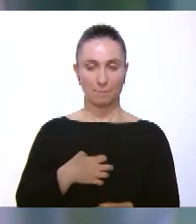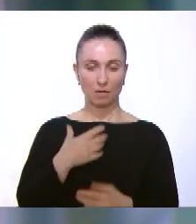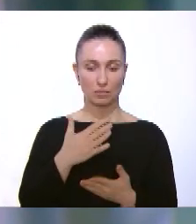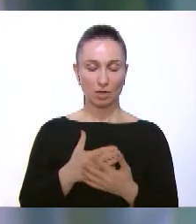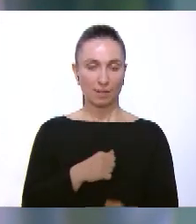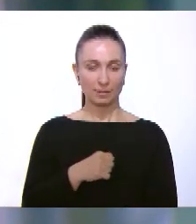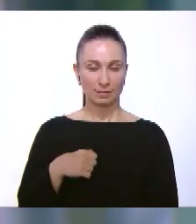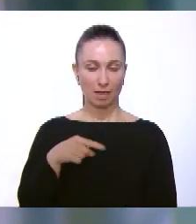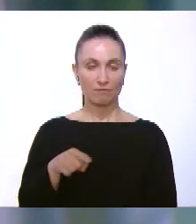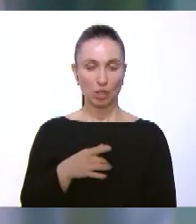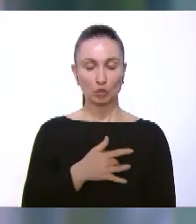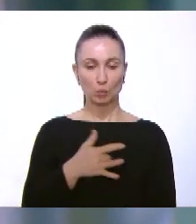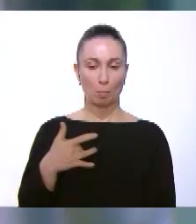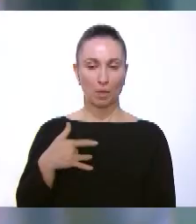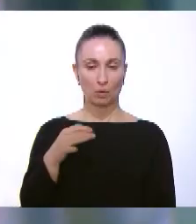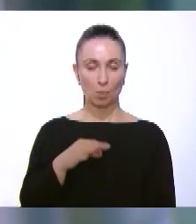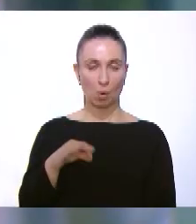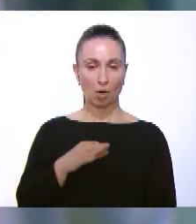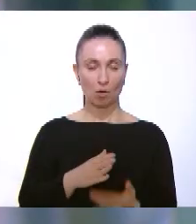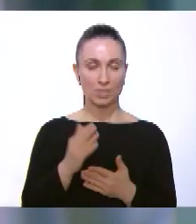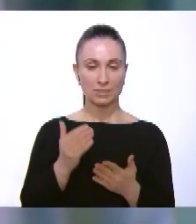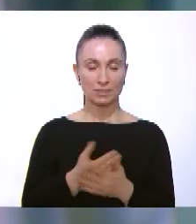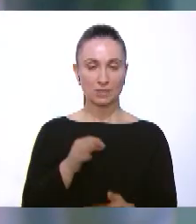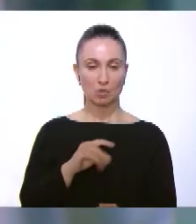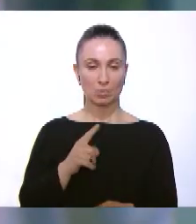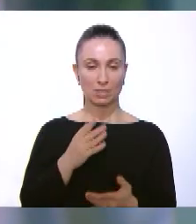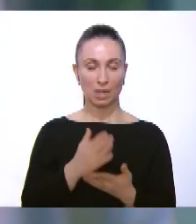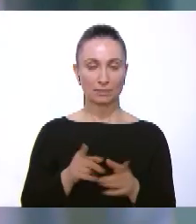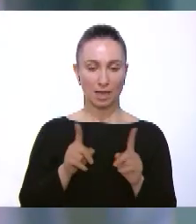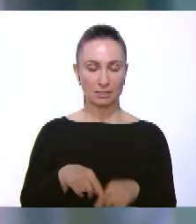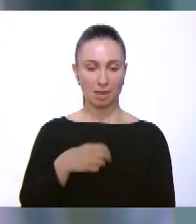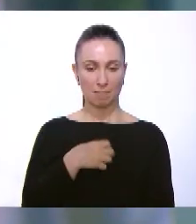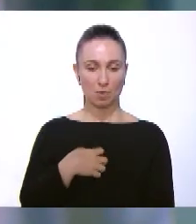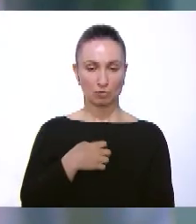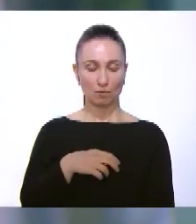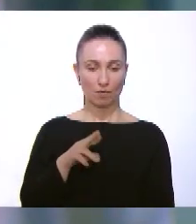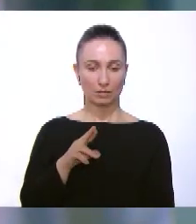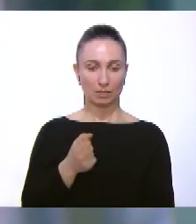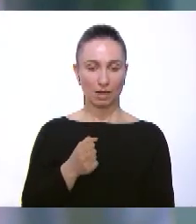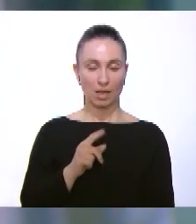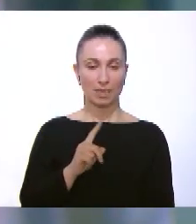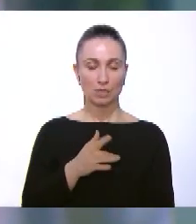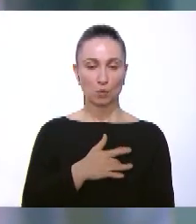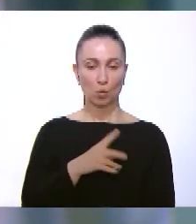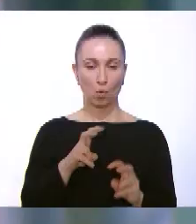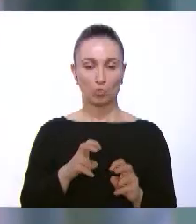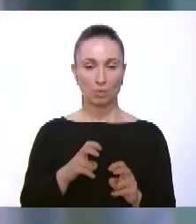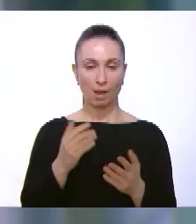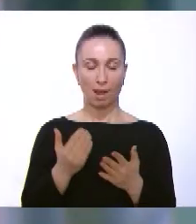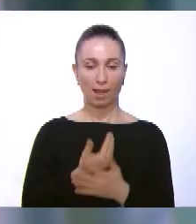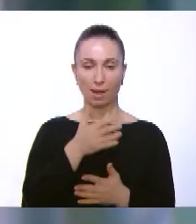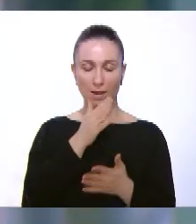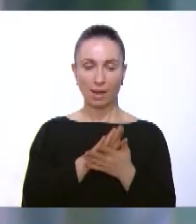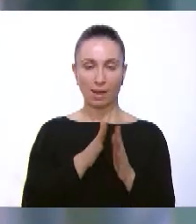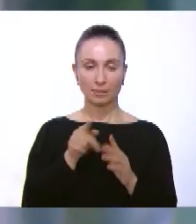მნიშვნელოვანია თავად ტუბერკულოზთან მიმართებაში ეს სიახლეები რატომ არის ასე მნიშვნელოვანი და რას გულისხმობს ის ახალი